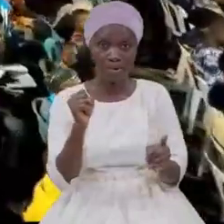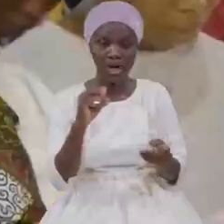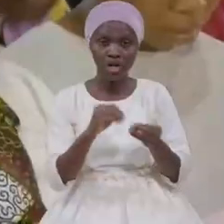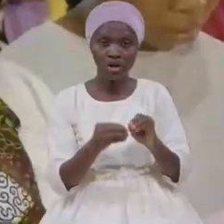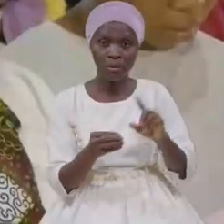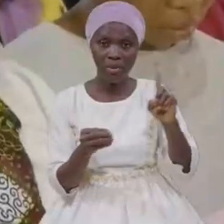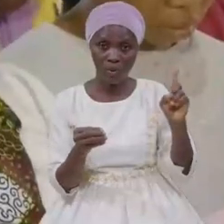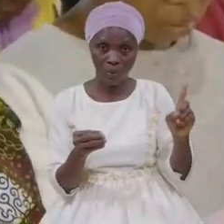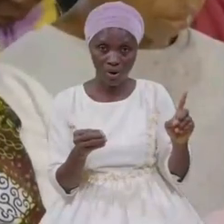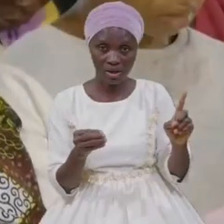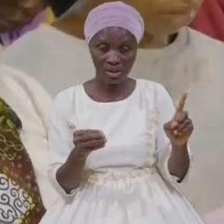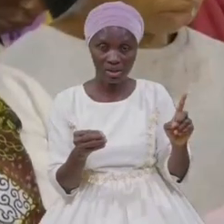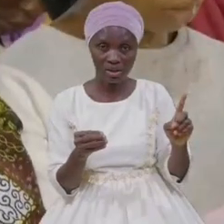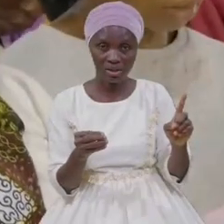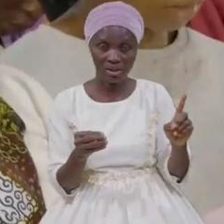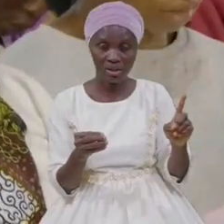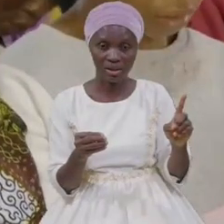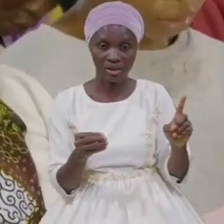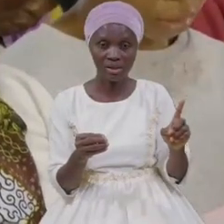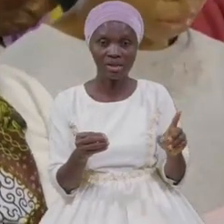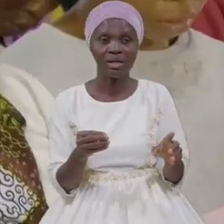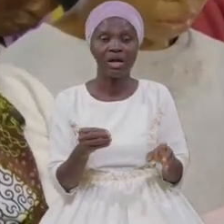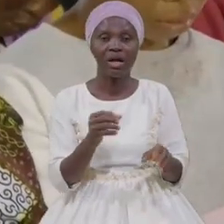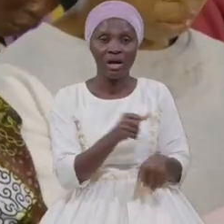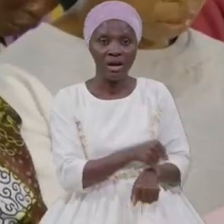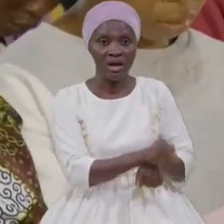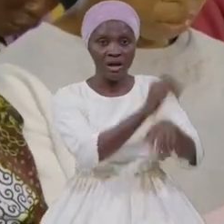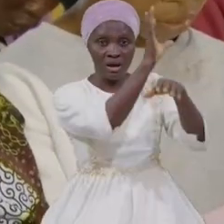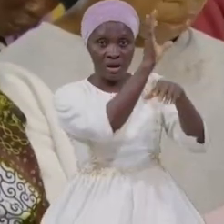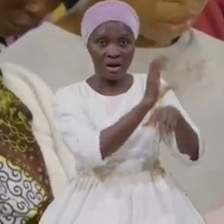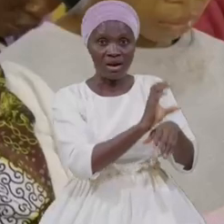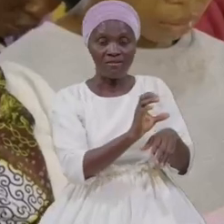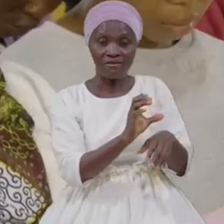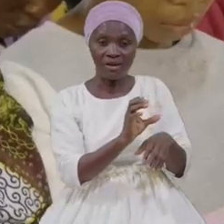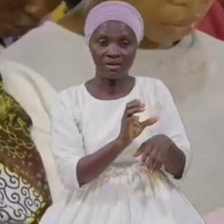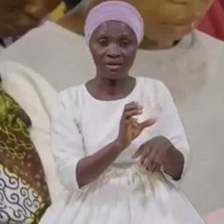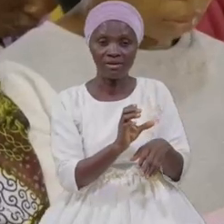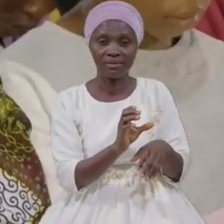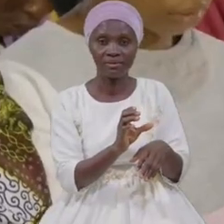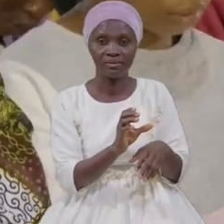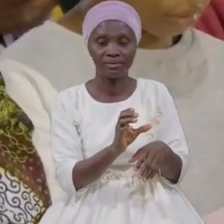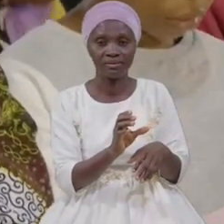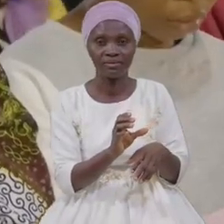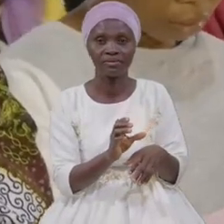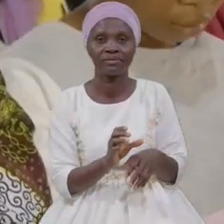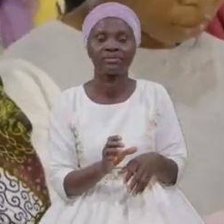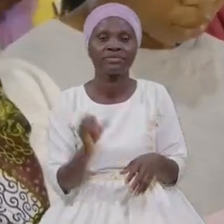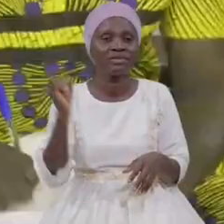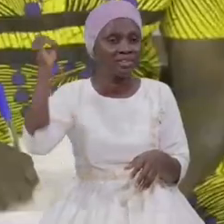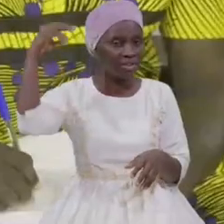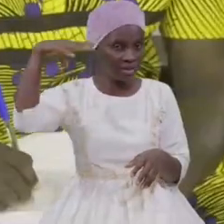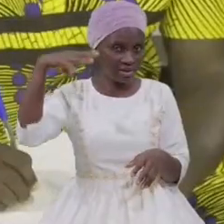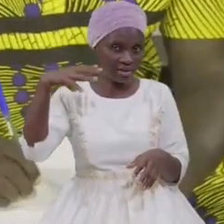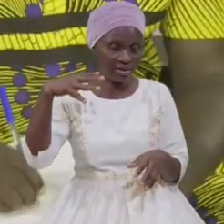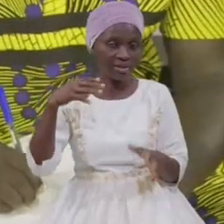salut. La grâce incommensurable et infinie de la grâce de Dieu qui apporte le salut.